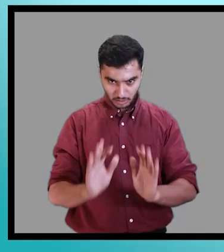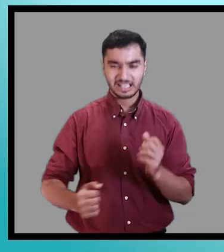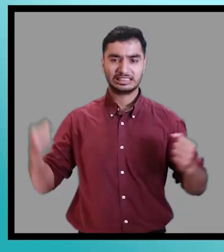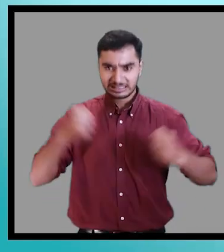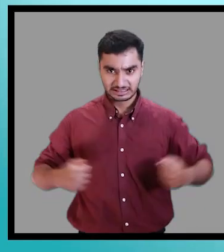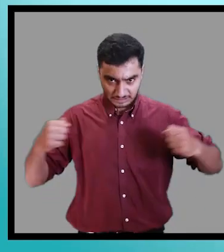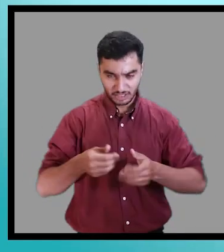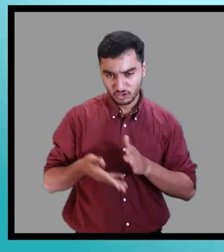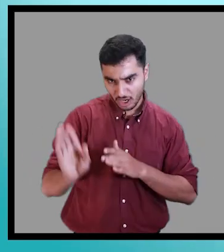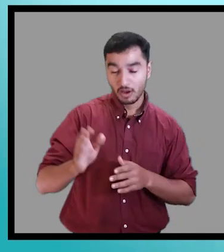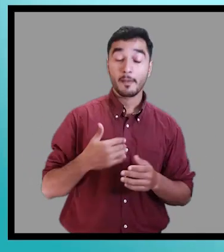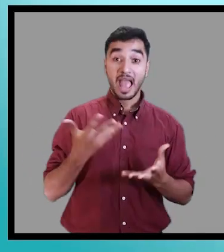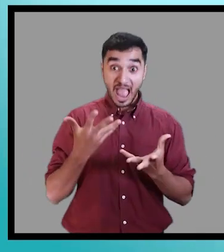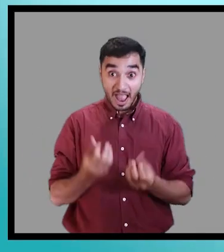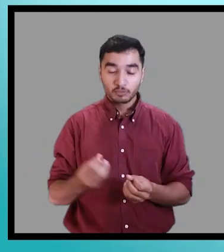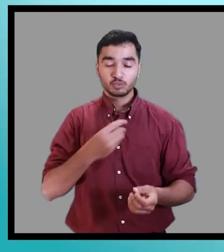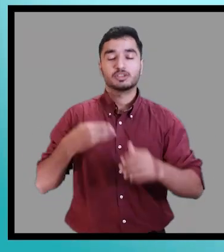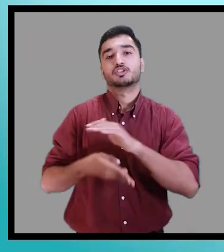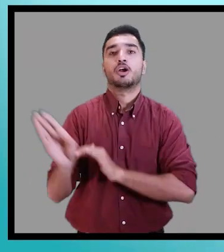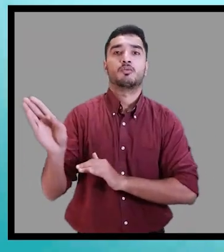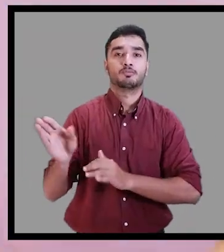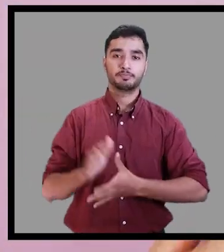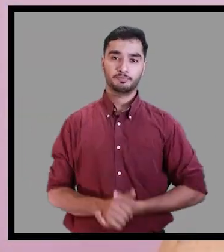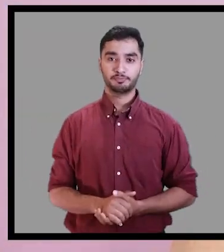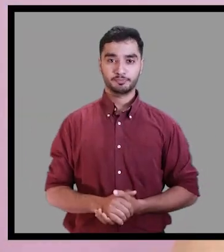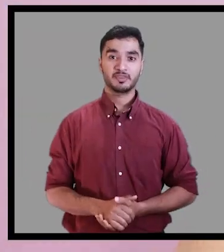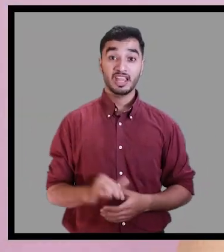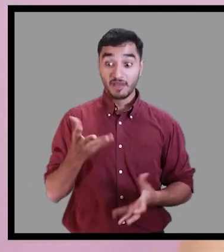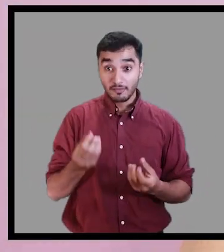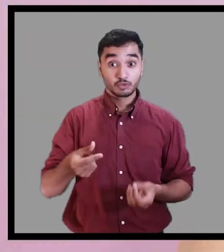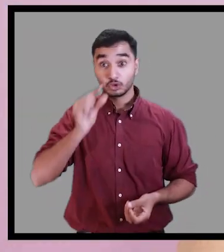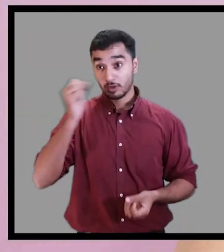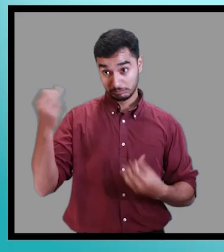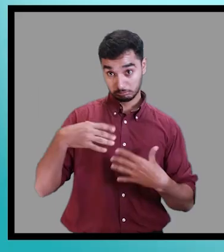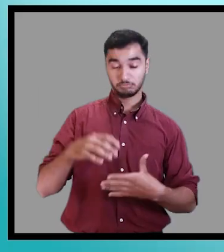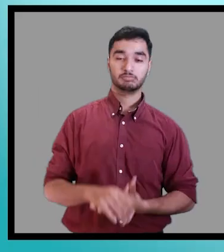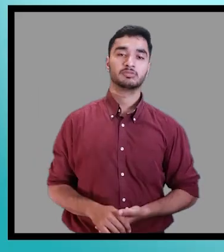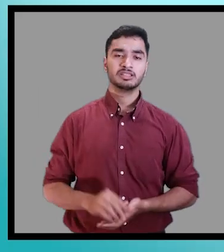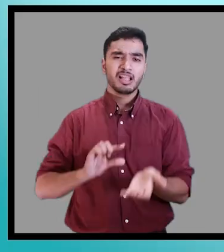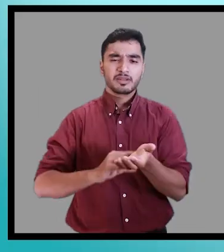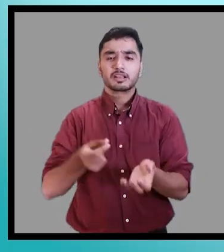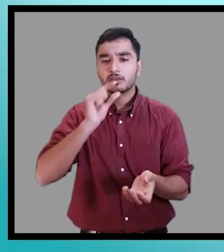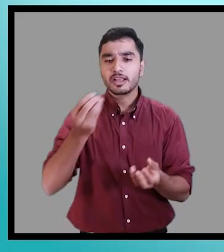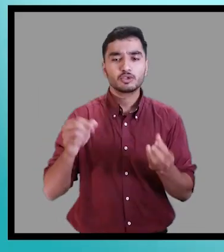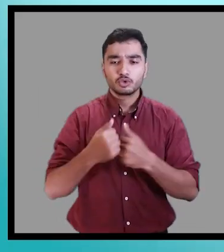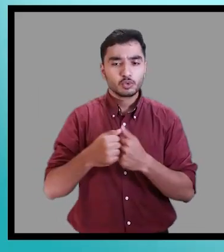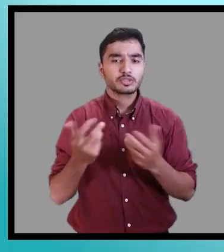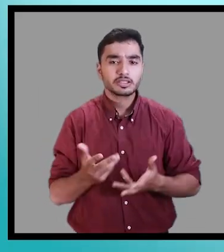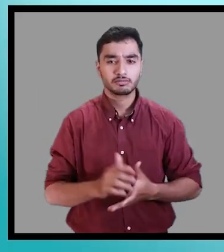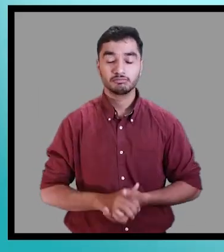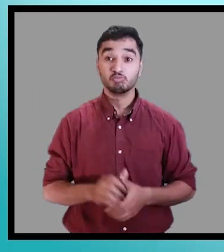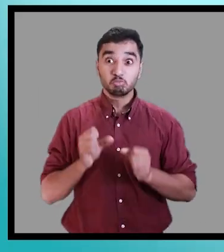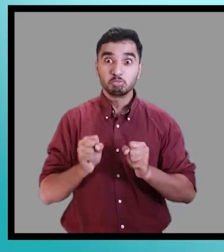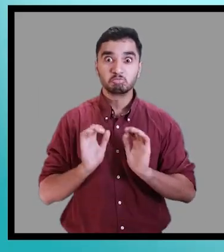अपनी एक्सरसाइज वगैरह करें, बट अगर है तो किसी अच्छे डॉक्टर से रुजू करें। हो सकता है कि आपको दवाओं की ज़रूरत पड़े। डायबिटीज़ में किस किस्म की दवाएं इस्तेमाल होती हैं,